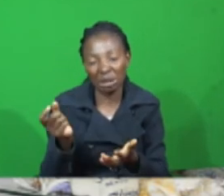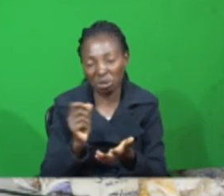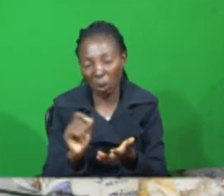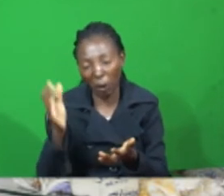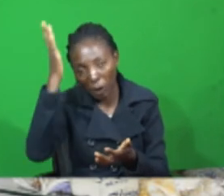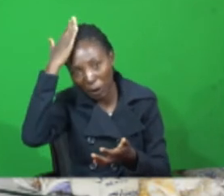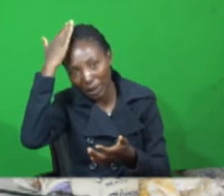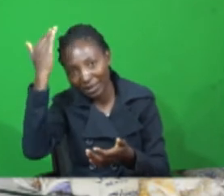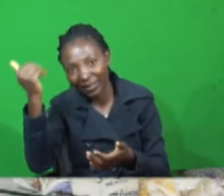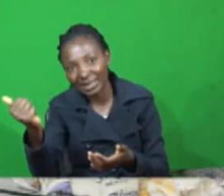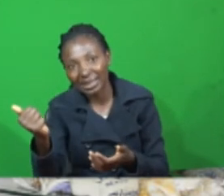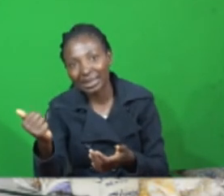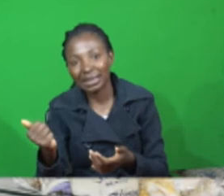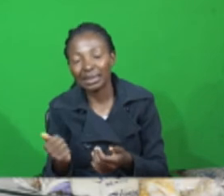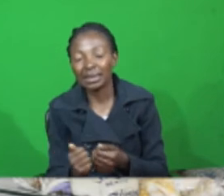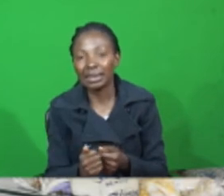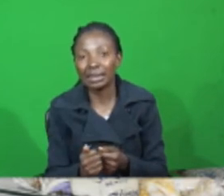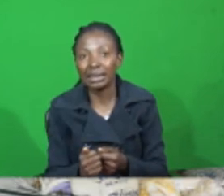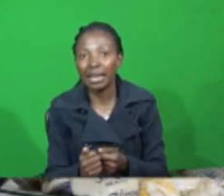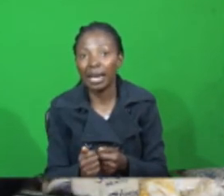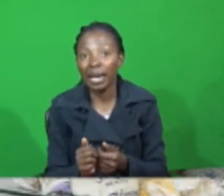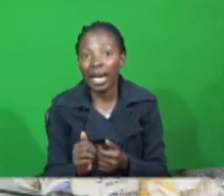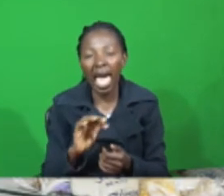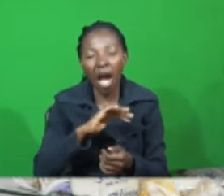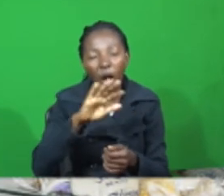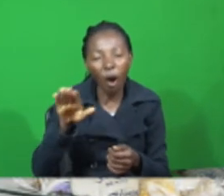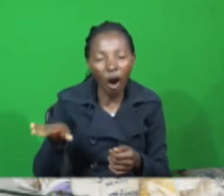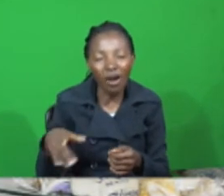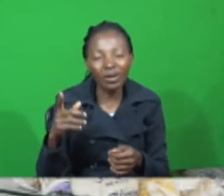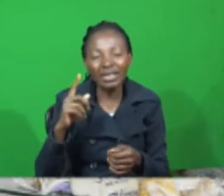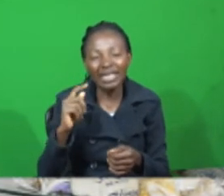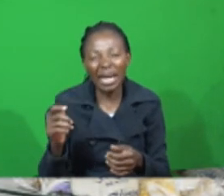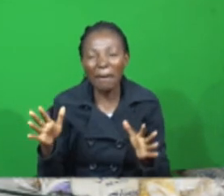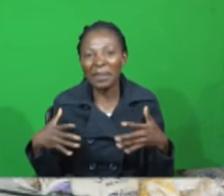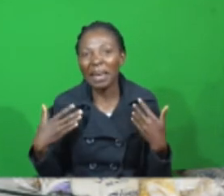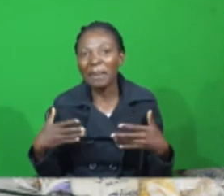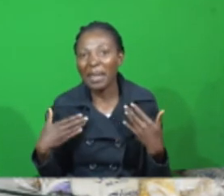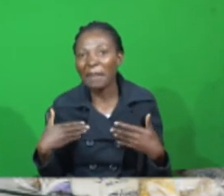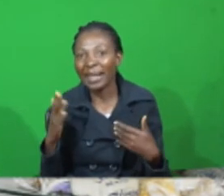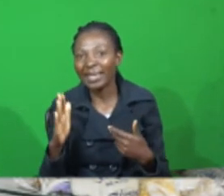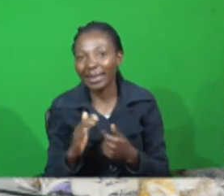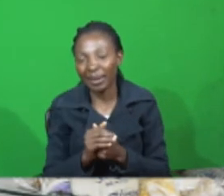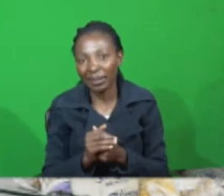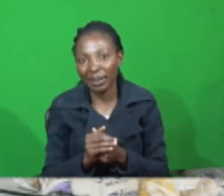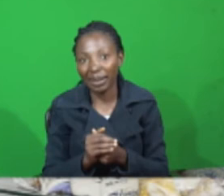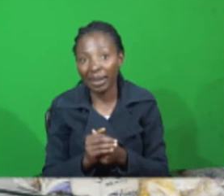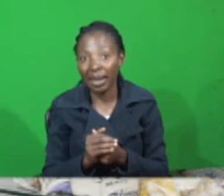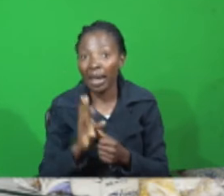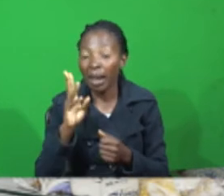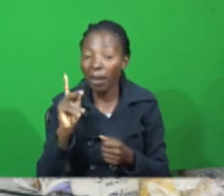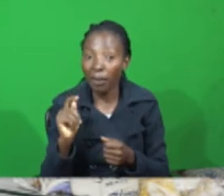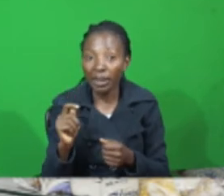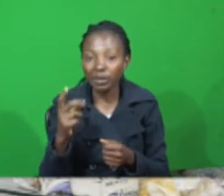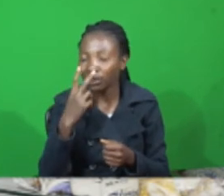kumakoleji kuti uite ticha vanhu vanenge achitamba semester yese mufundisi oright but watiri kutarisira kuti